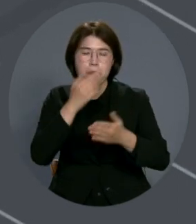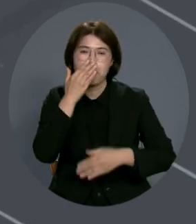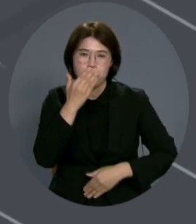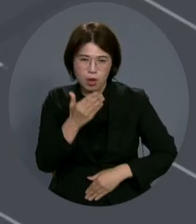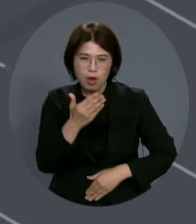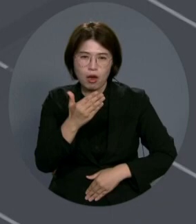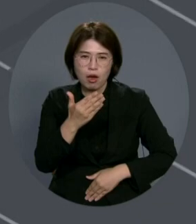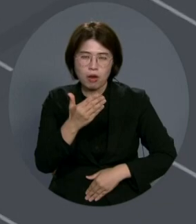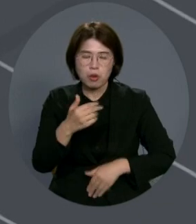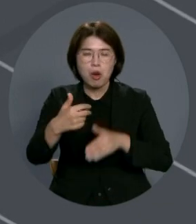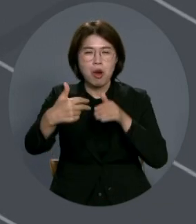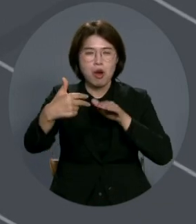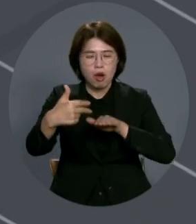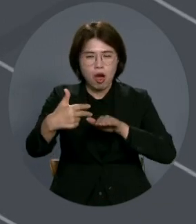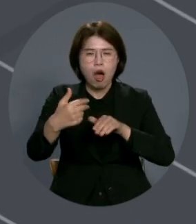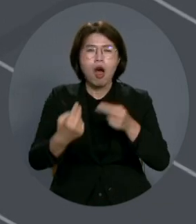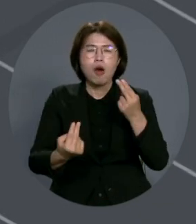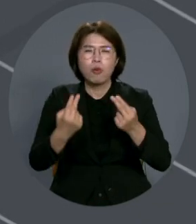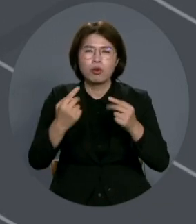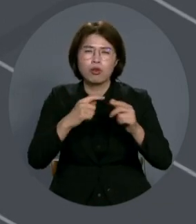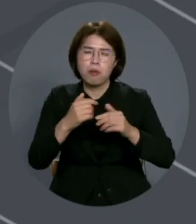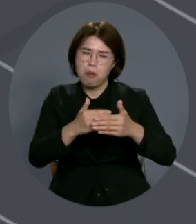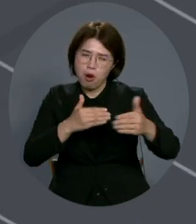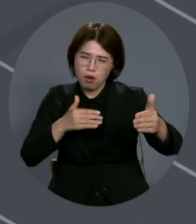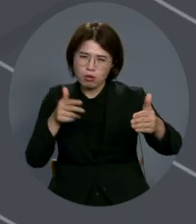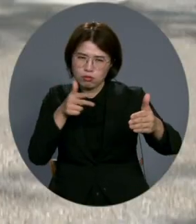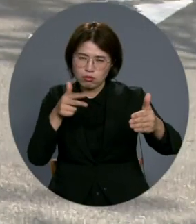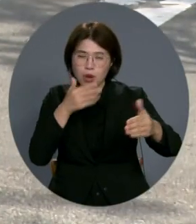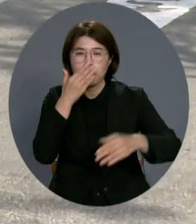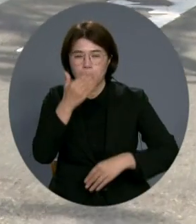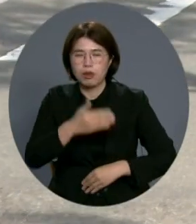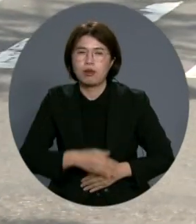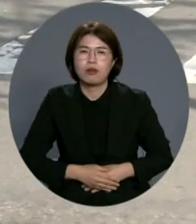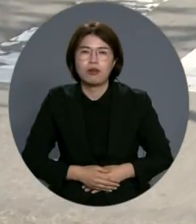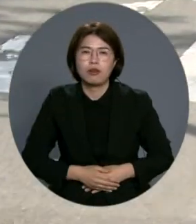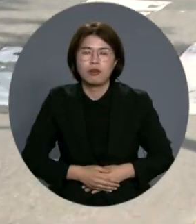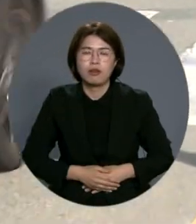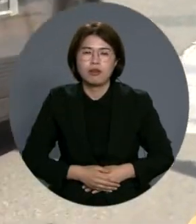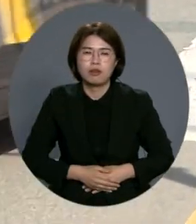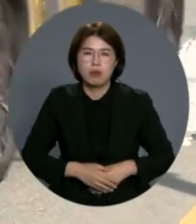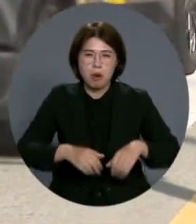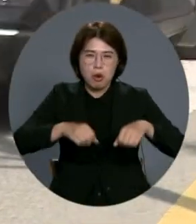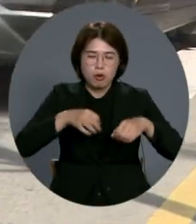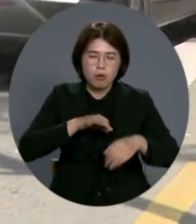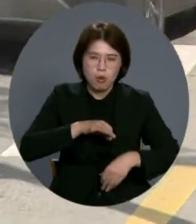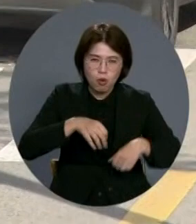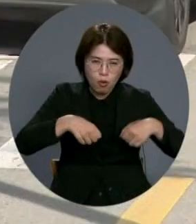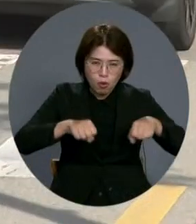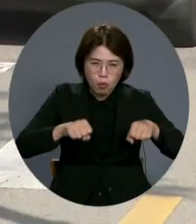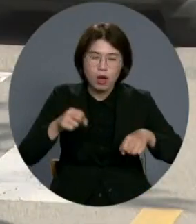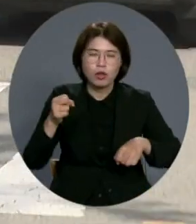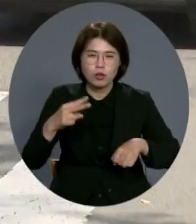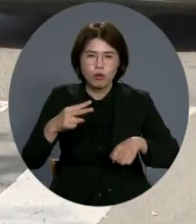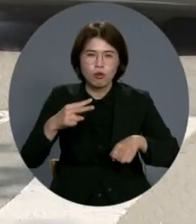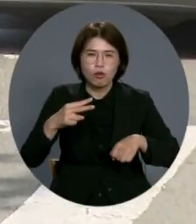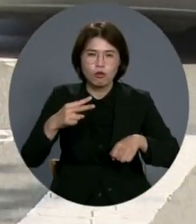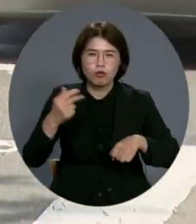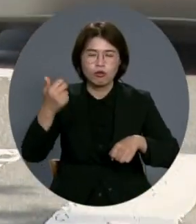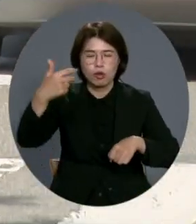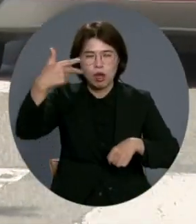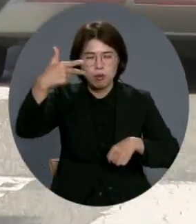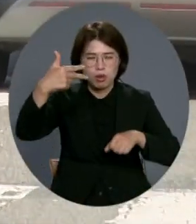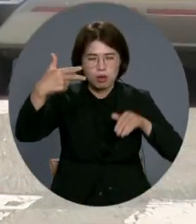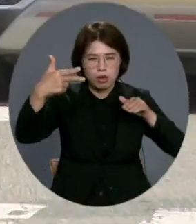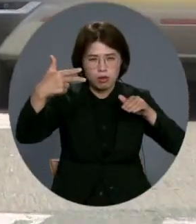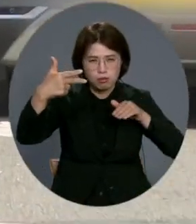단속 카메라보다 훨씬 넓은 폭으로 멀리까지 감시합니다. 이륜차는 물론 단속 카메라를 지나쳐 급가속하는